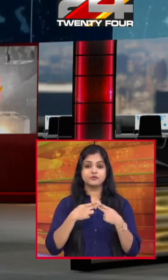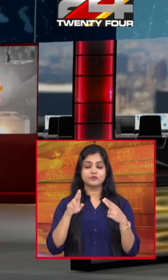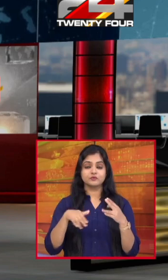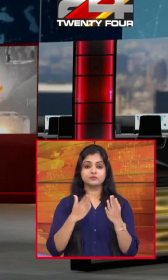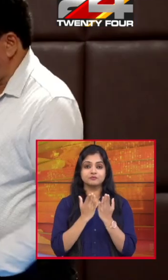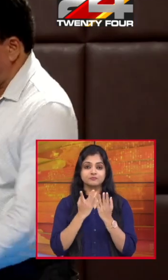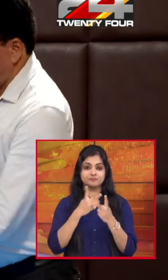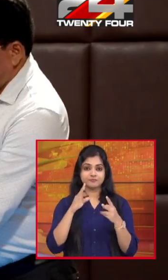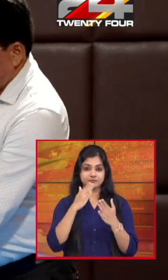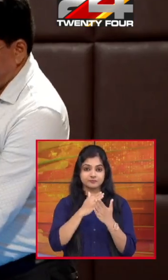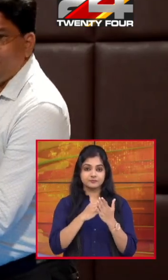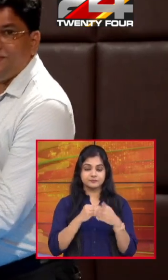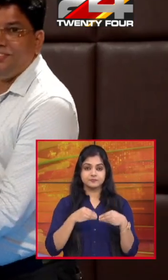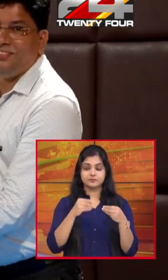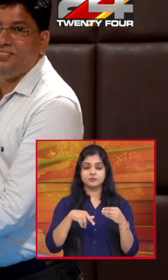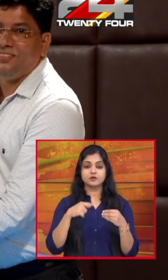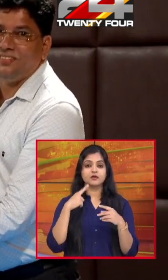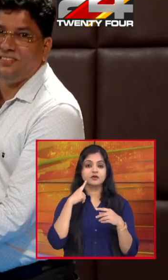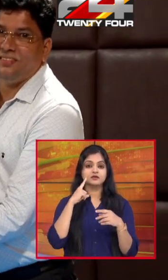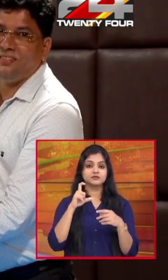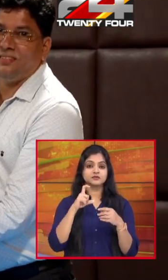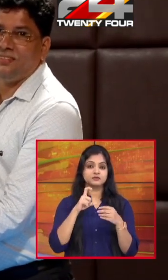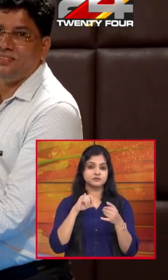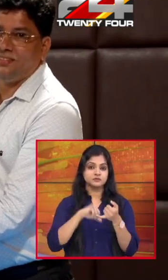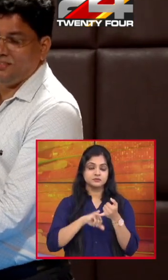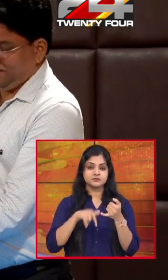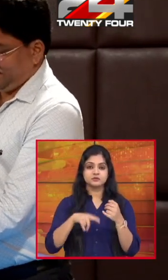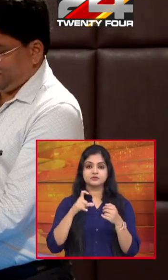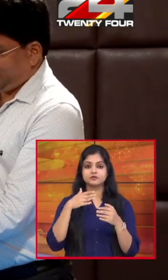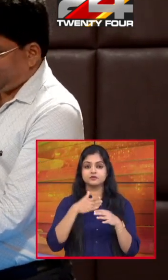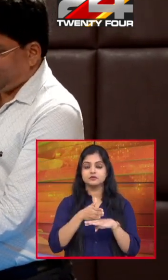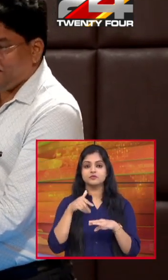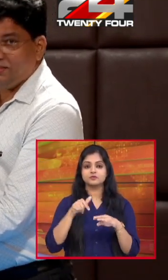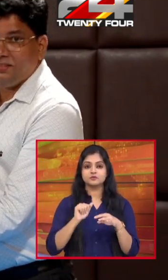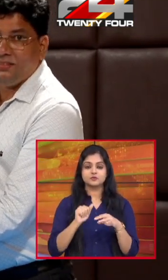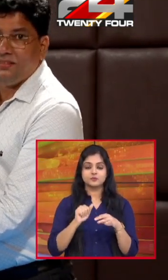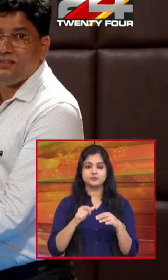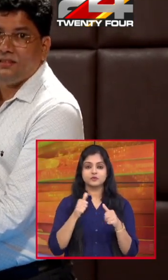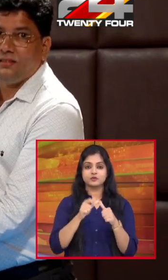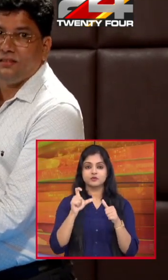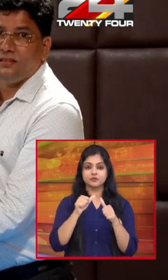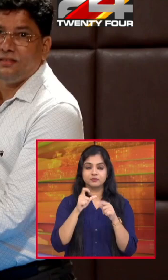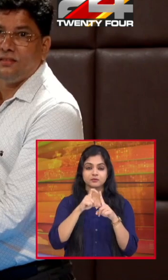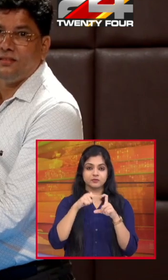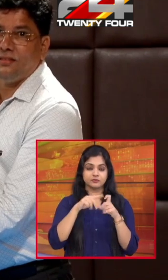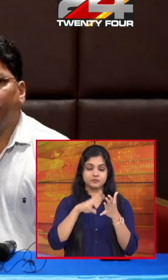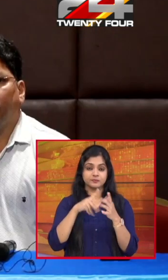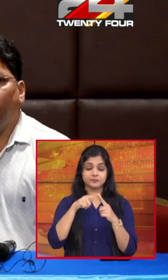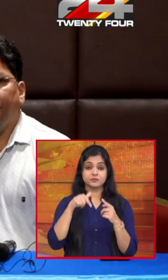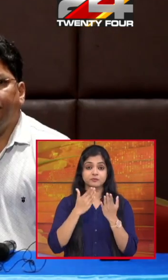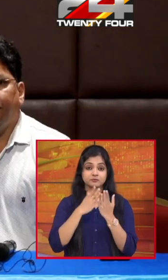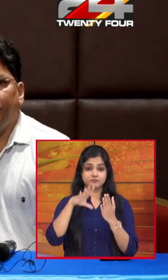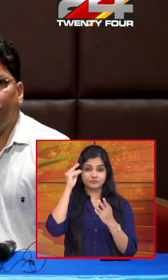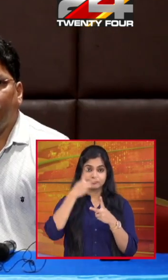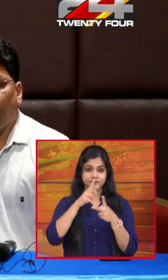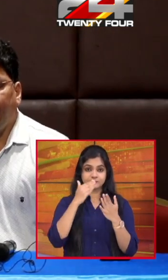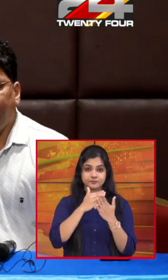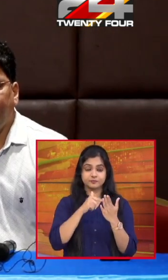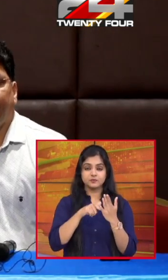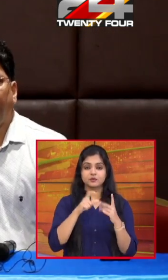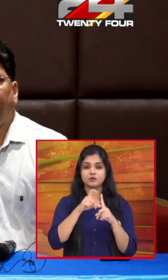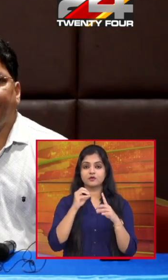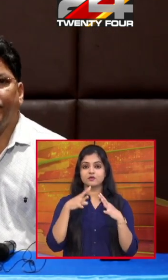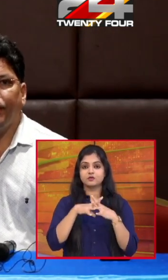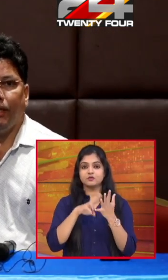മെറ്റീരിയലുകൾ അവതരിപ്പിച്ച് ICS സിവിൽ സർവീസ് അക്കാദമി. വിദ്യാരാജ് എഡ്യൂക്കേഷൻ ആപ്പിലൂടെ സ്റ്റഡി മെറ്റീരിയലുകൾ നാളെ മുതൽ സൗജന്യമായി ഡൗൺലോഡ്